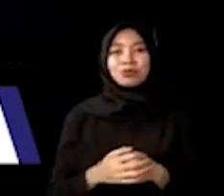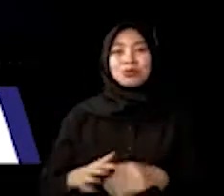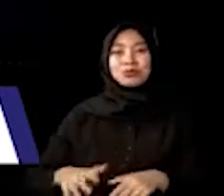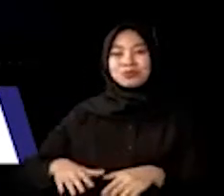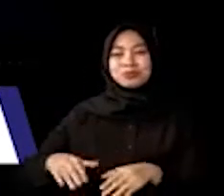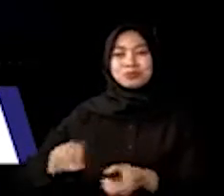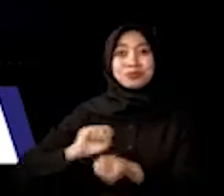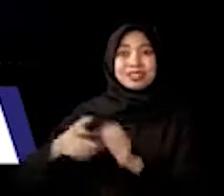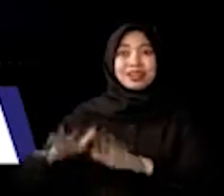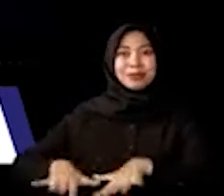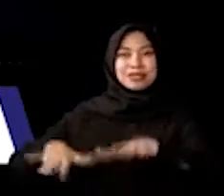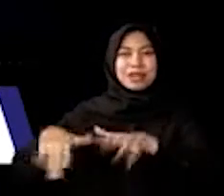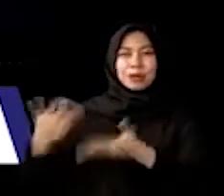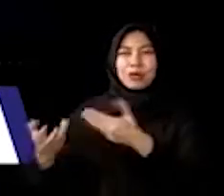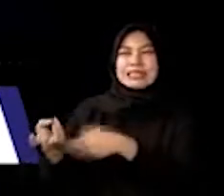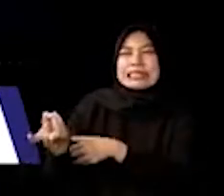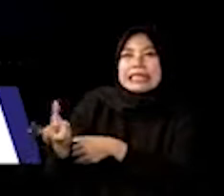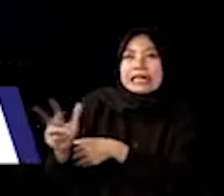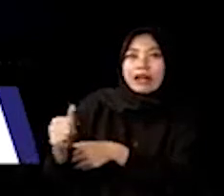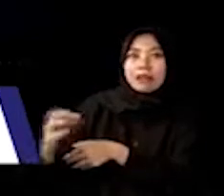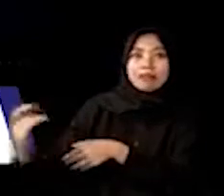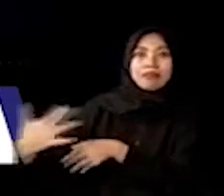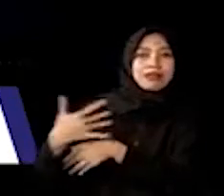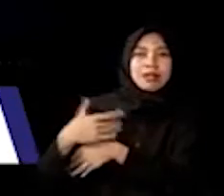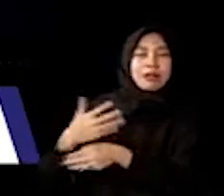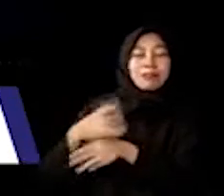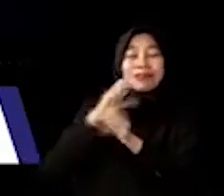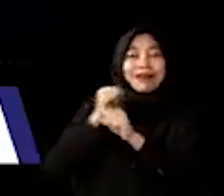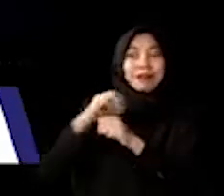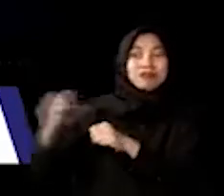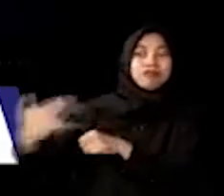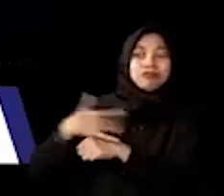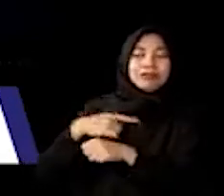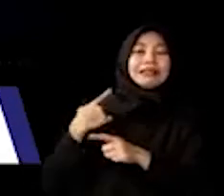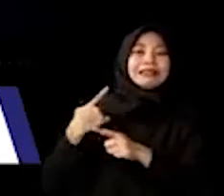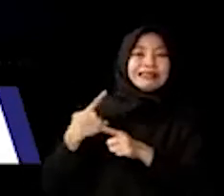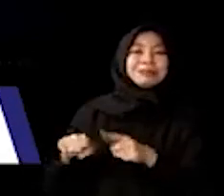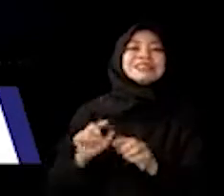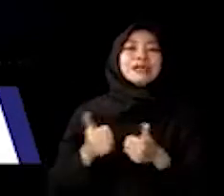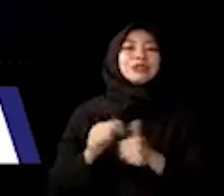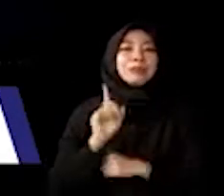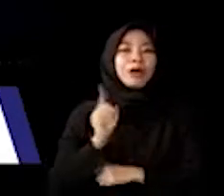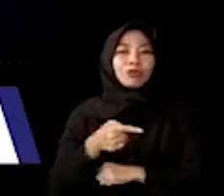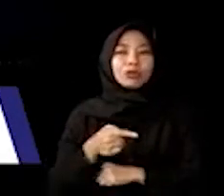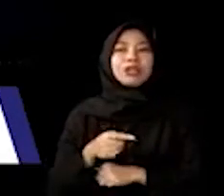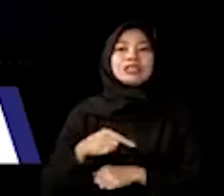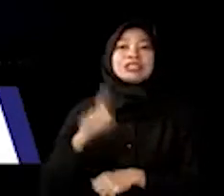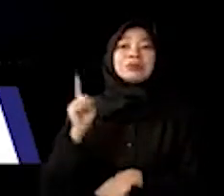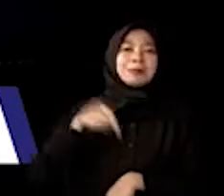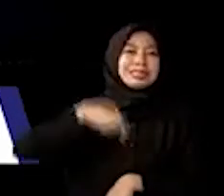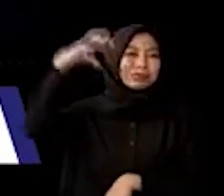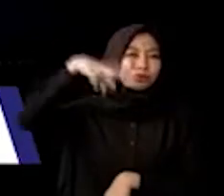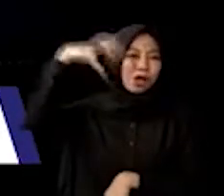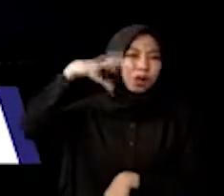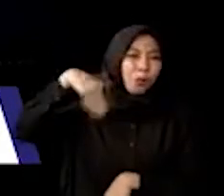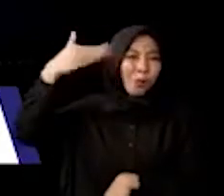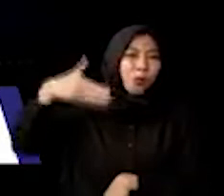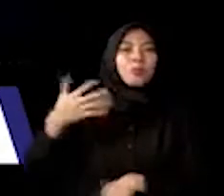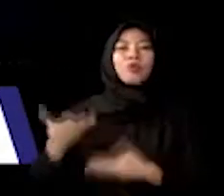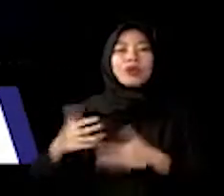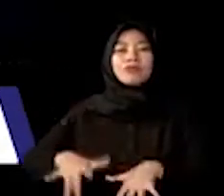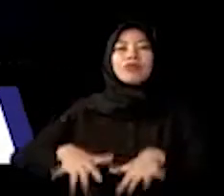banjir yang mungkin dan tentu tidak kita harapkan tetapi kita harus bersiap dalam waktu dekat kalau musim penghujan sudah tiba